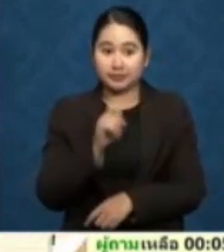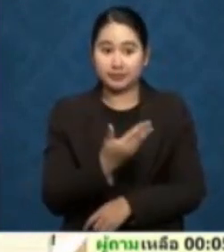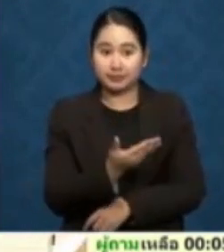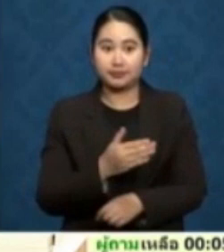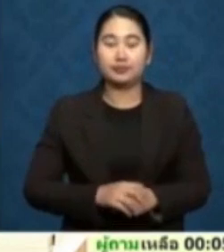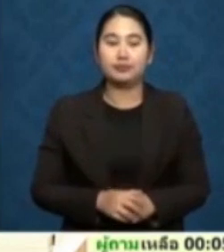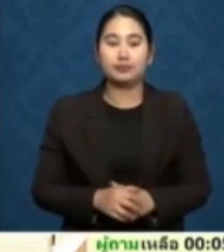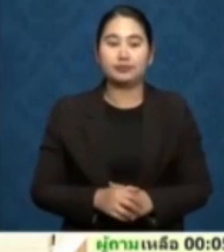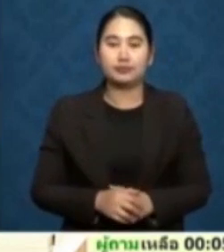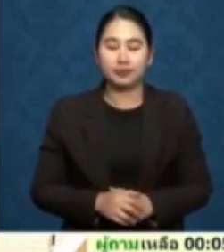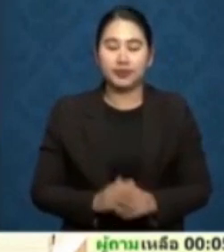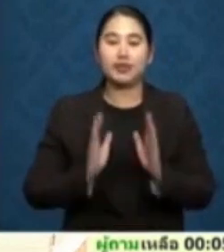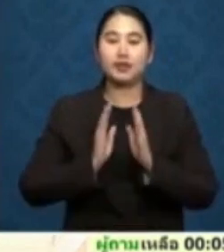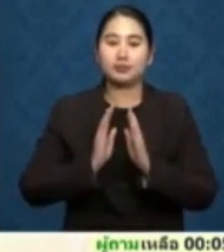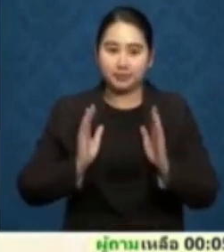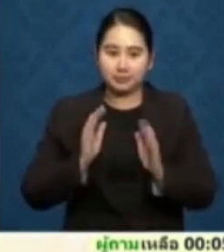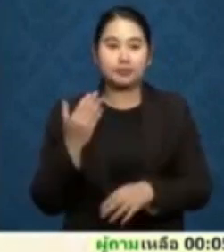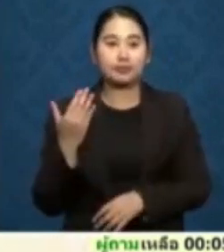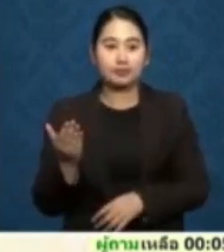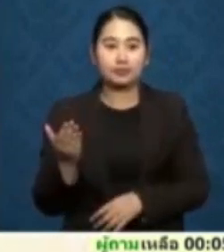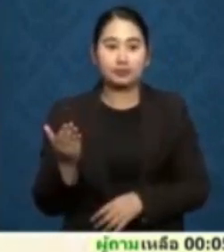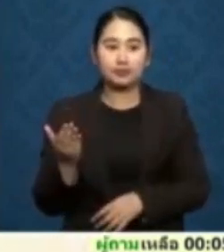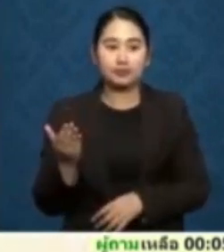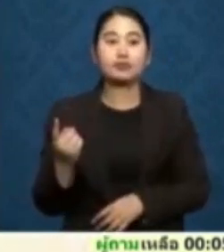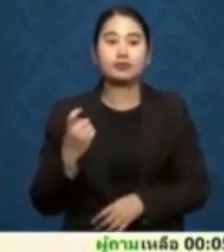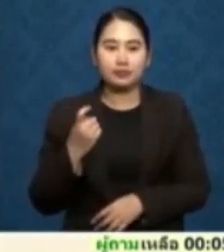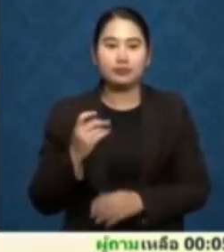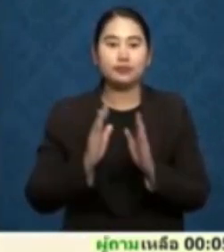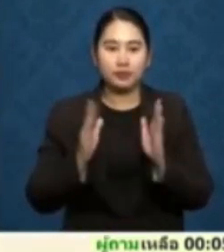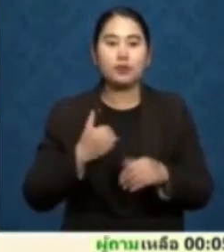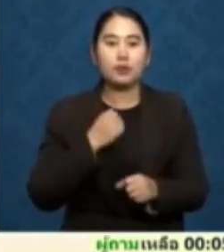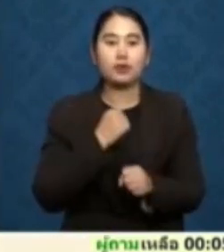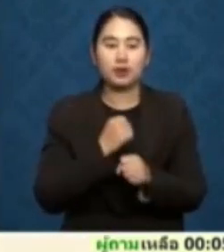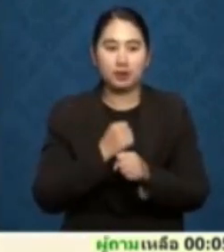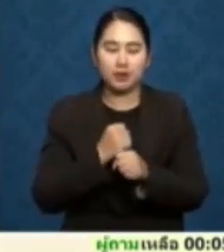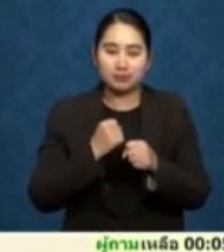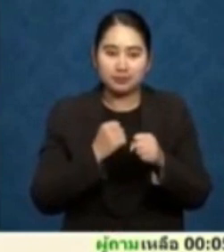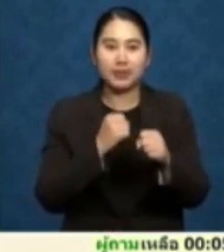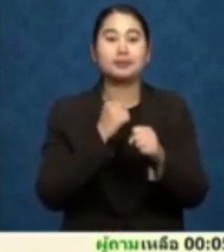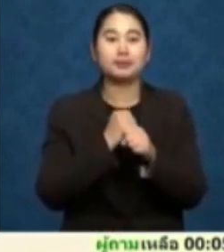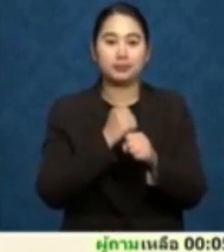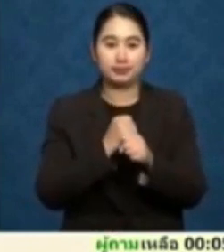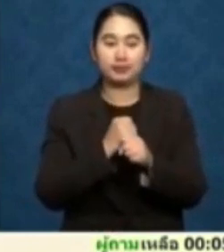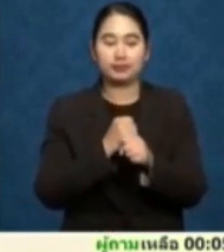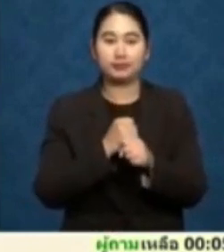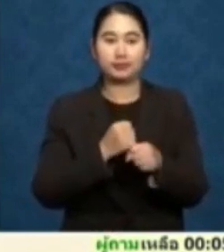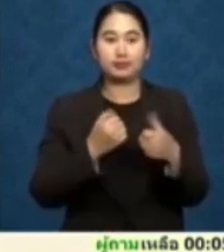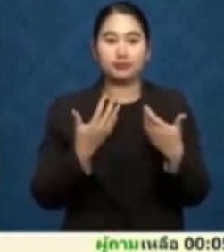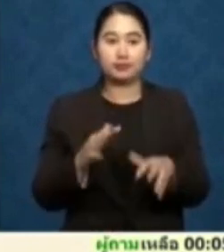มต้องขอขอบคุณผู้ถามกระทู้นะครับก็จะดำเนินการให้อย่างเต็มที่ในส่วนนี้นะและก็ในส่วน